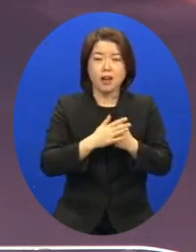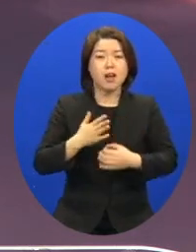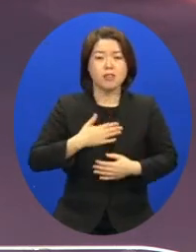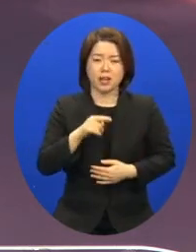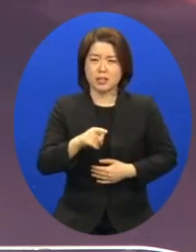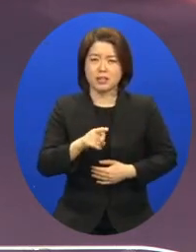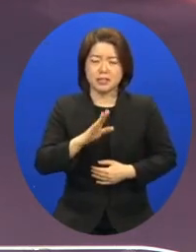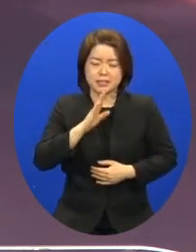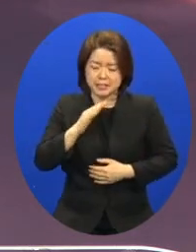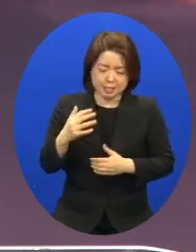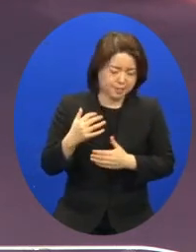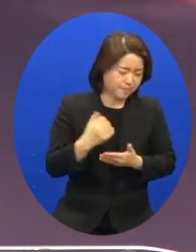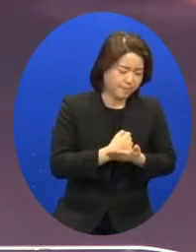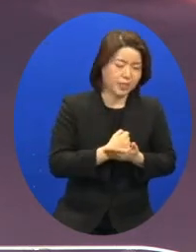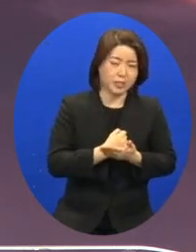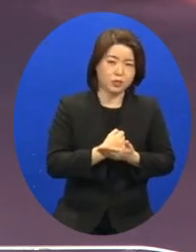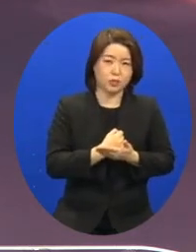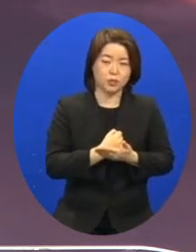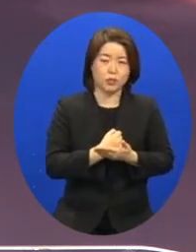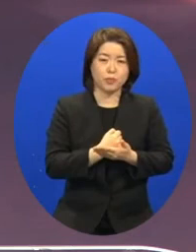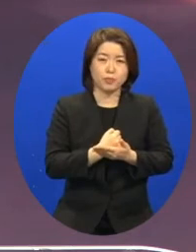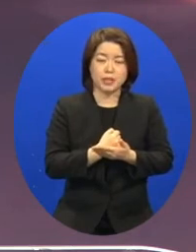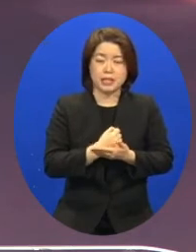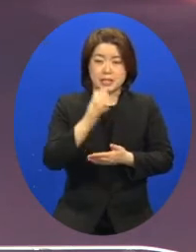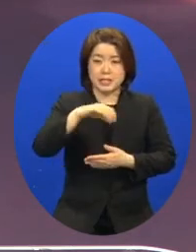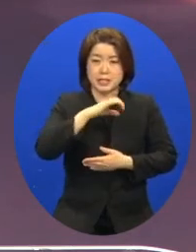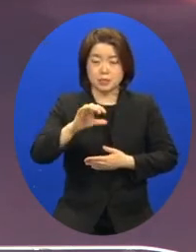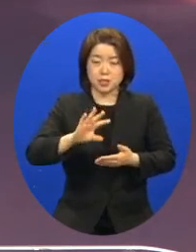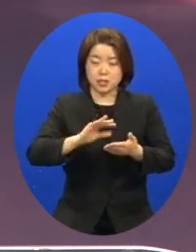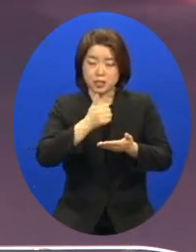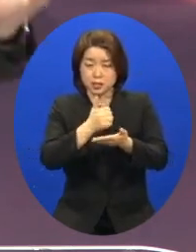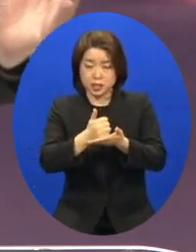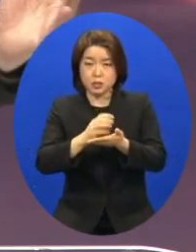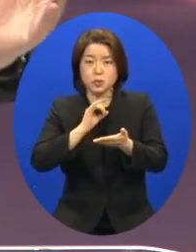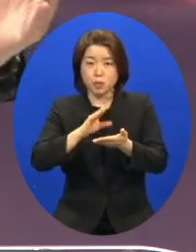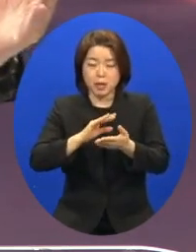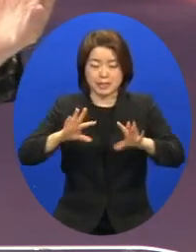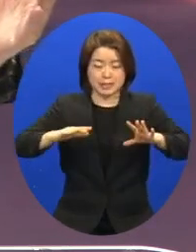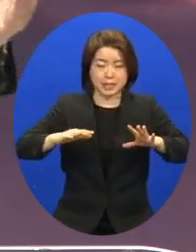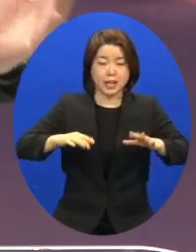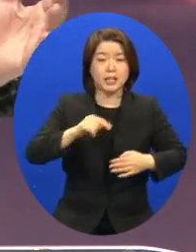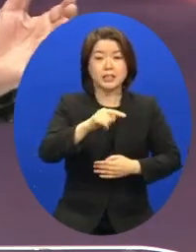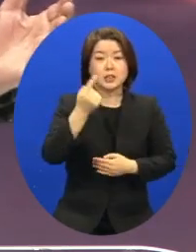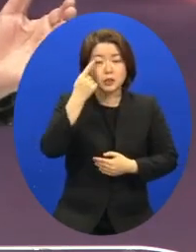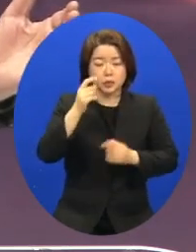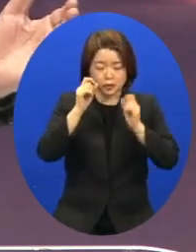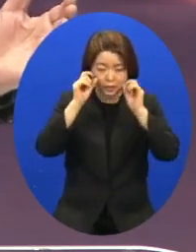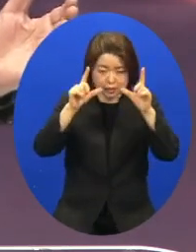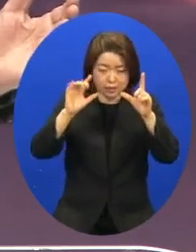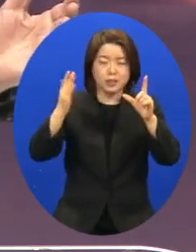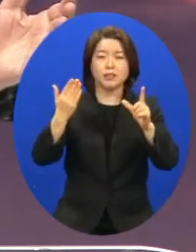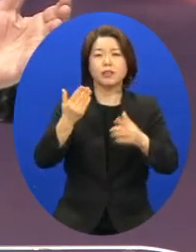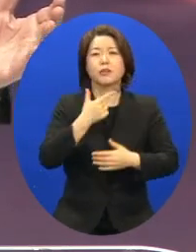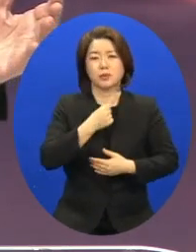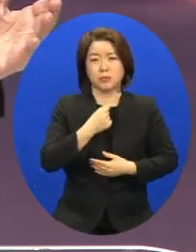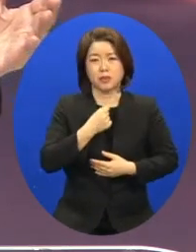이것을 진짜 붙잡아야 되겠구나, 십자가의 그리스도만 자랑하는 그 눈을 내가 뜨게 되어야